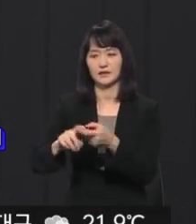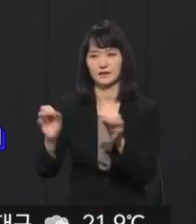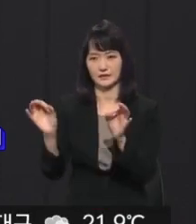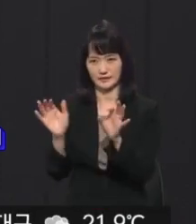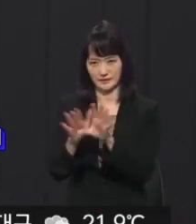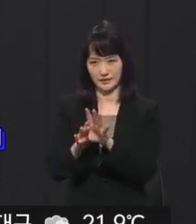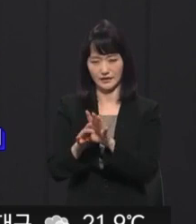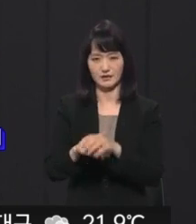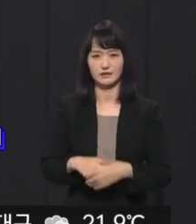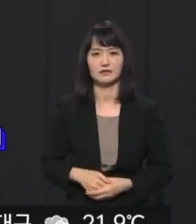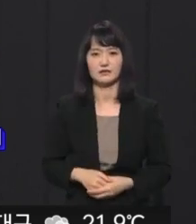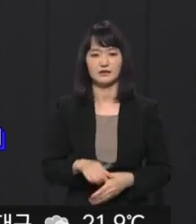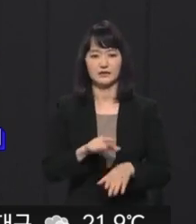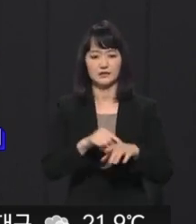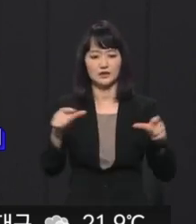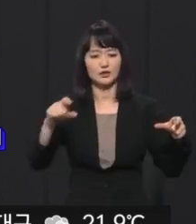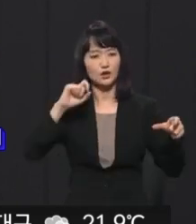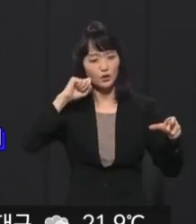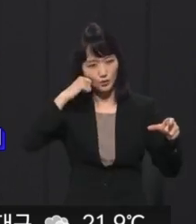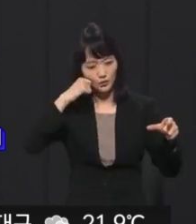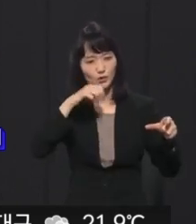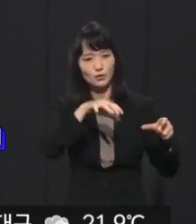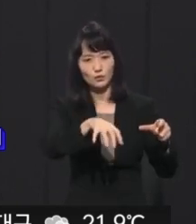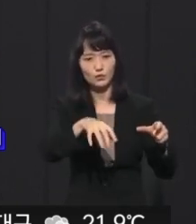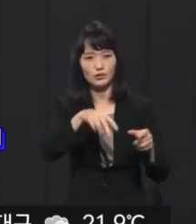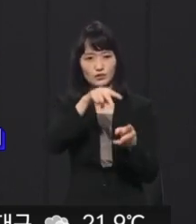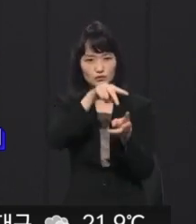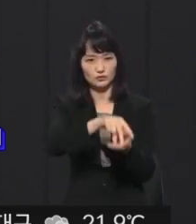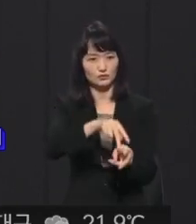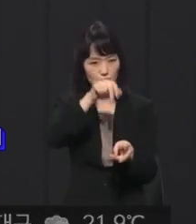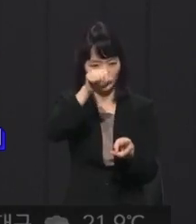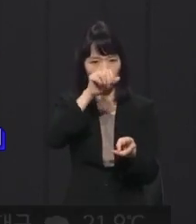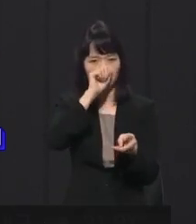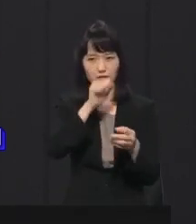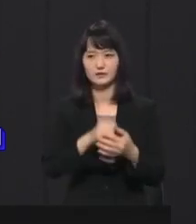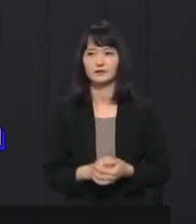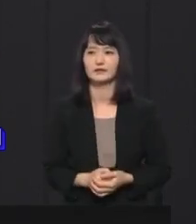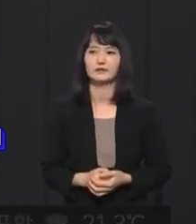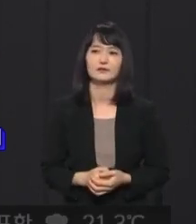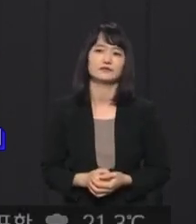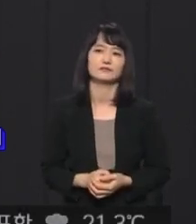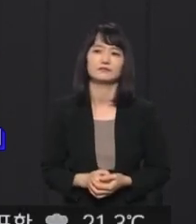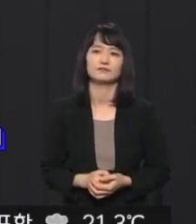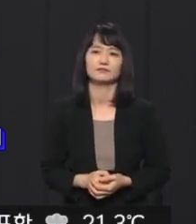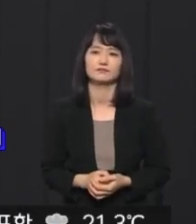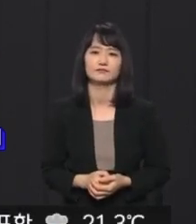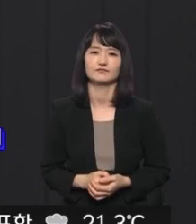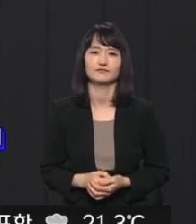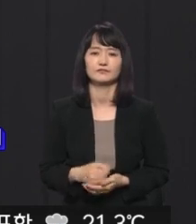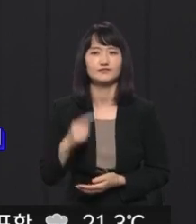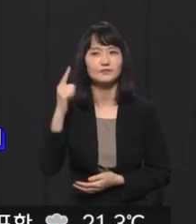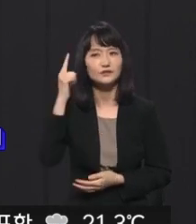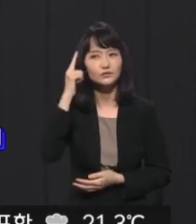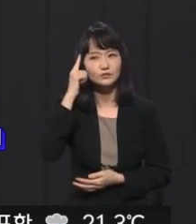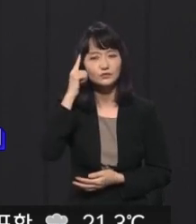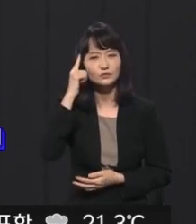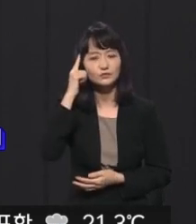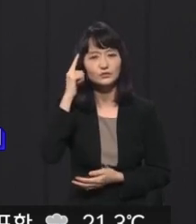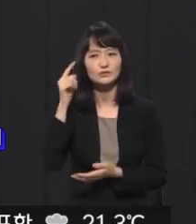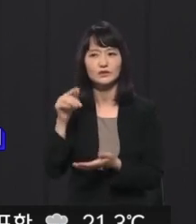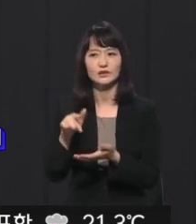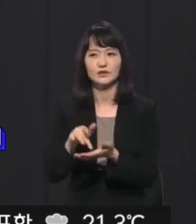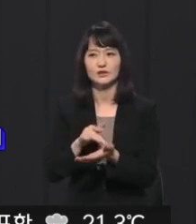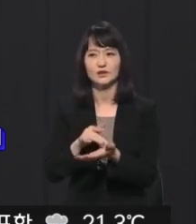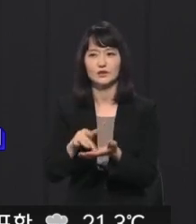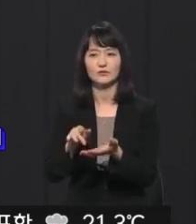좋고요 그게 어렵다면 제 생각에는 뭐 휴대폰을 좀 부수는 포 세포 머스 같은걸 한번 하시면 괜찮은 잘 나지 않겠다 예 내가